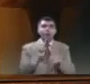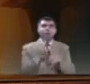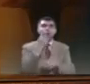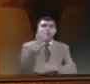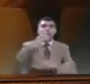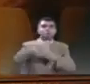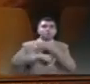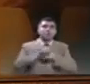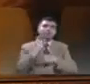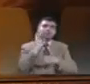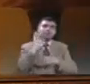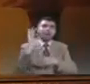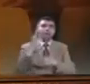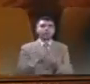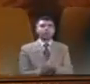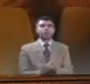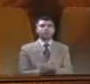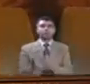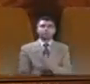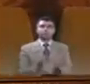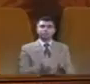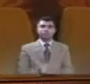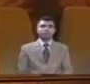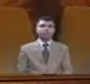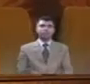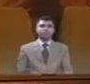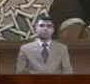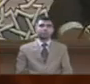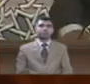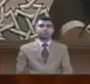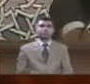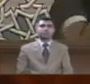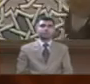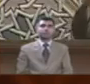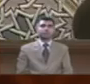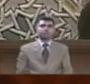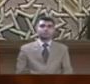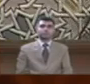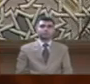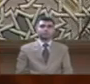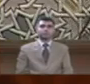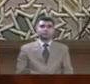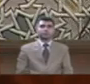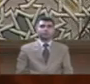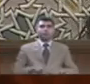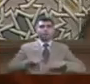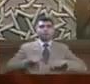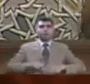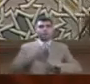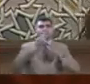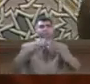الأصلية التي ينتمو إليها، وشكرا. شكرا لكم سيد النائب المحترم، كلمة لكم سيد الوزير، تفضلوا.